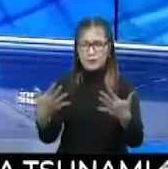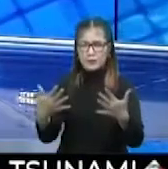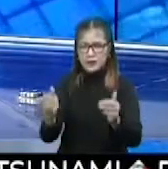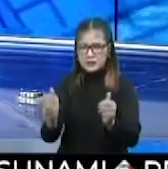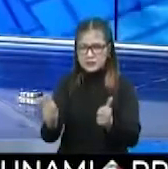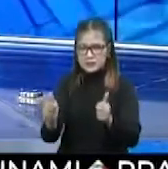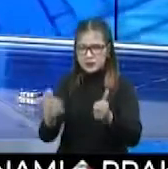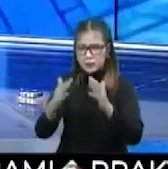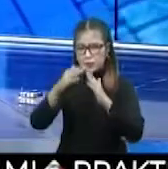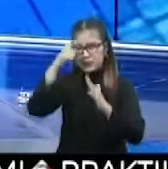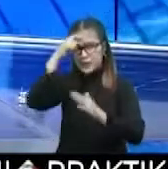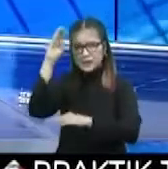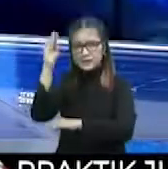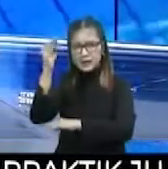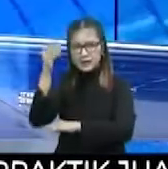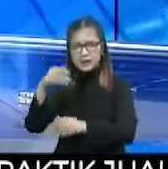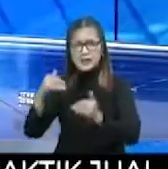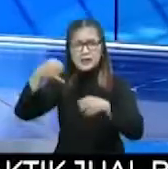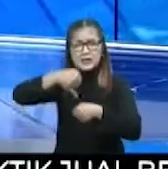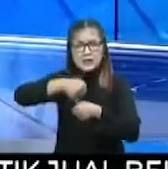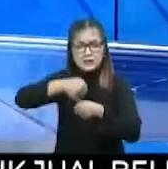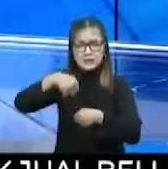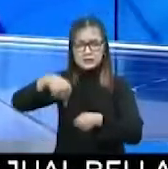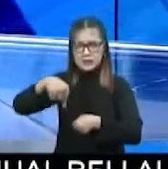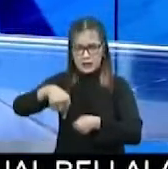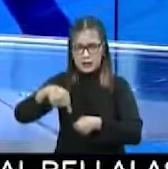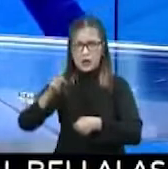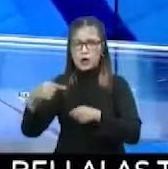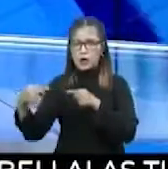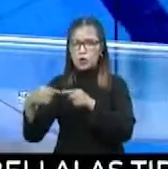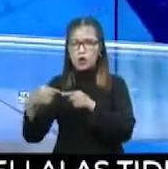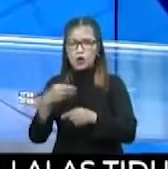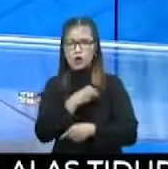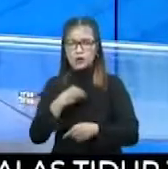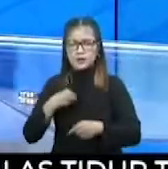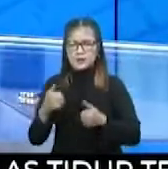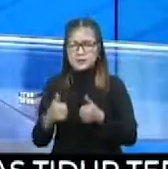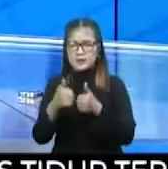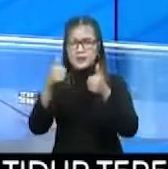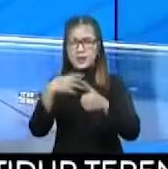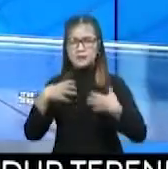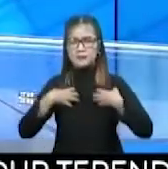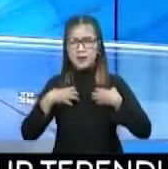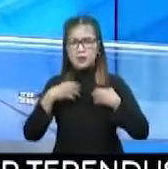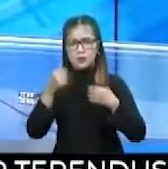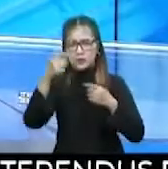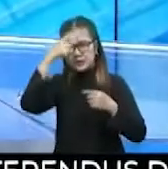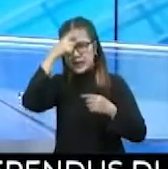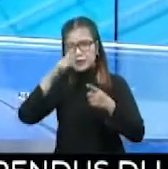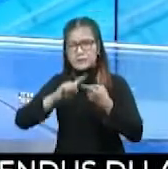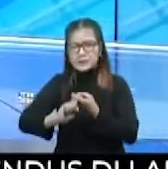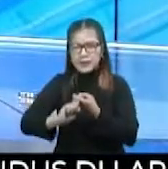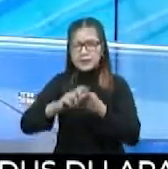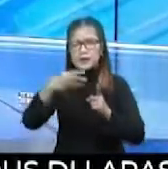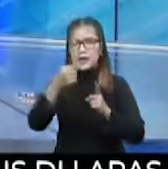sakit di DKI Jakarta serta tingkat keterisian saat ini, kita telah terhubung dengan dokter spesialis paru Rumah Sakit Persahabatan, Dr. Erlina